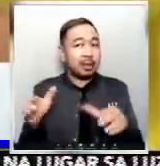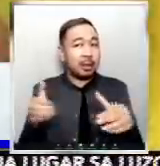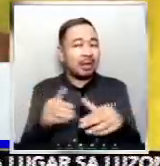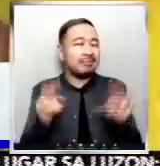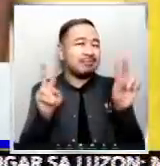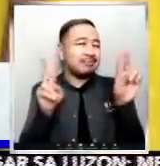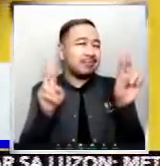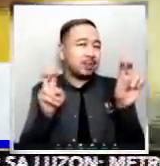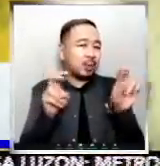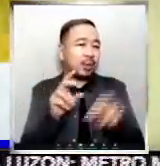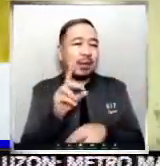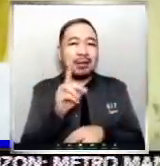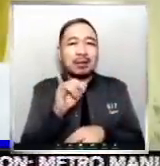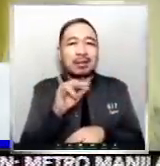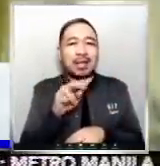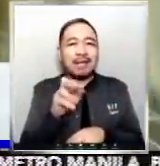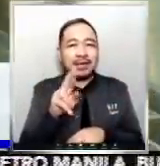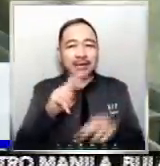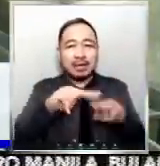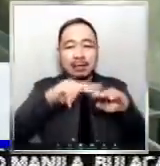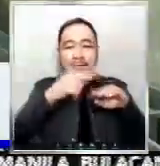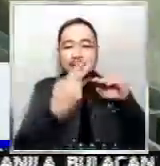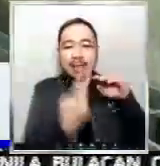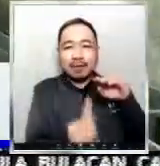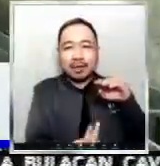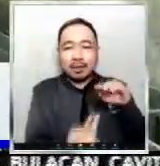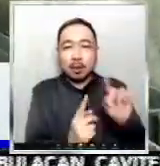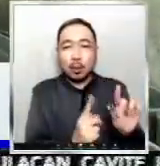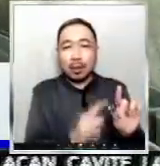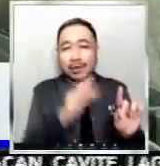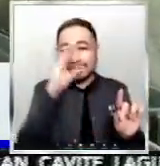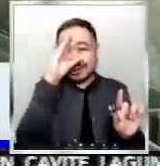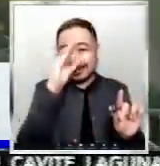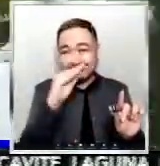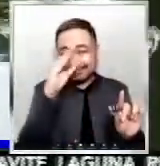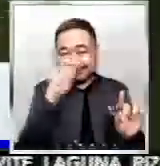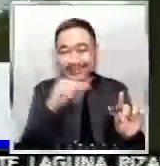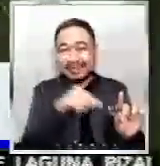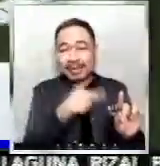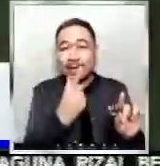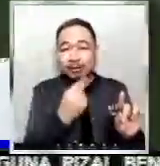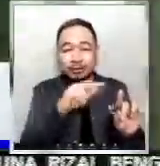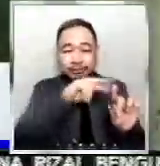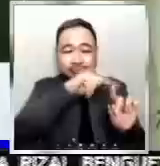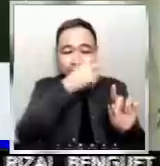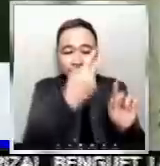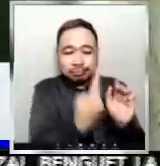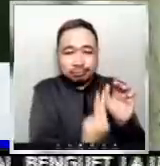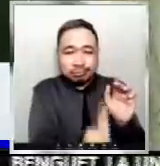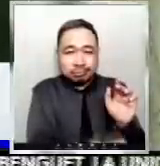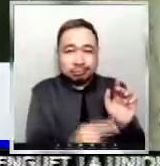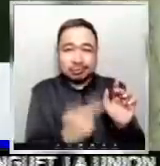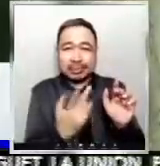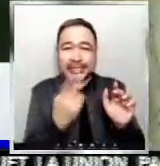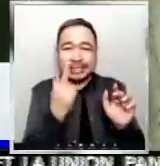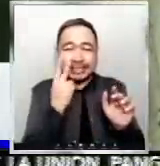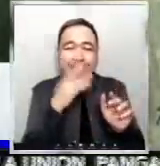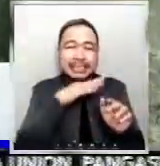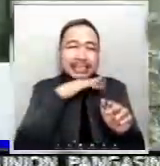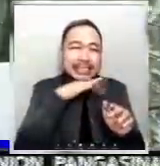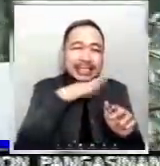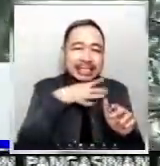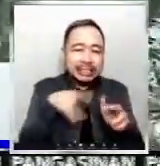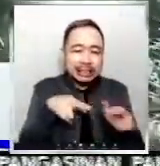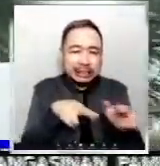Isa rito si Gary Makiling. Sinisid niya ang maitim at mabahong tubig sa estero para masilip ang ilalim ng pumping